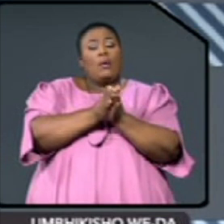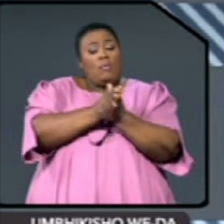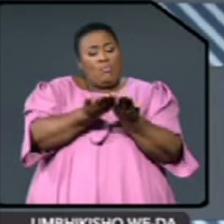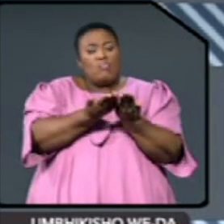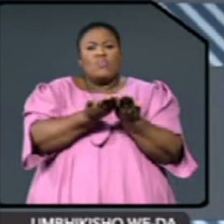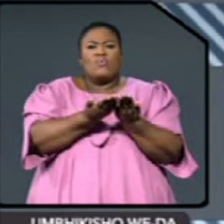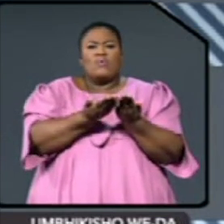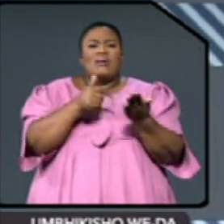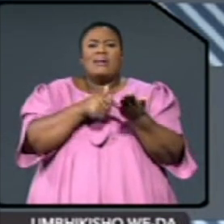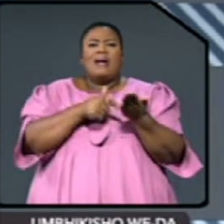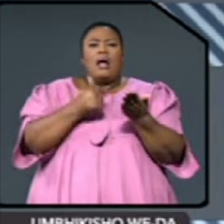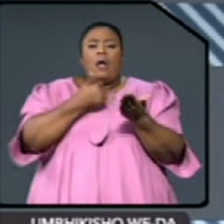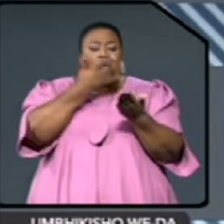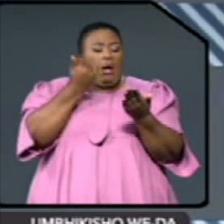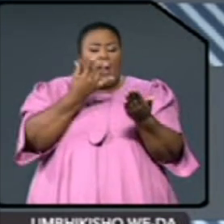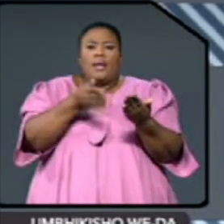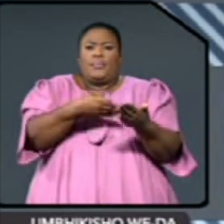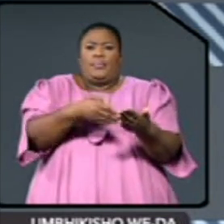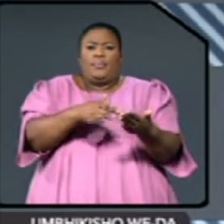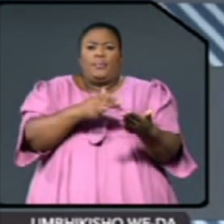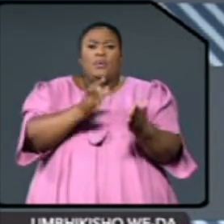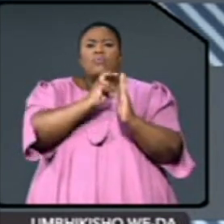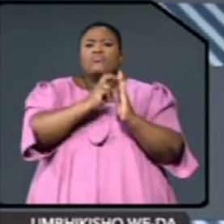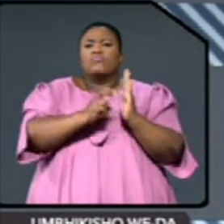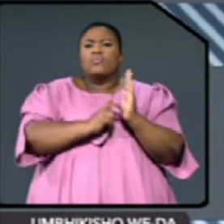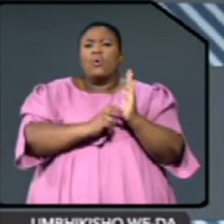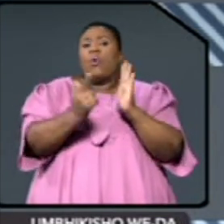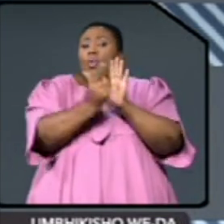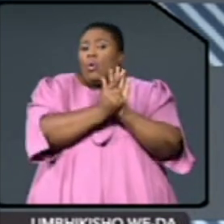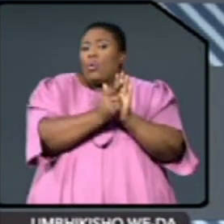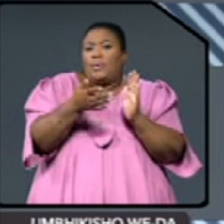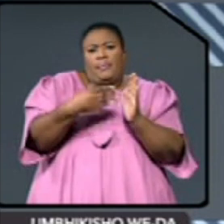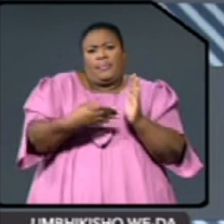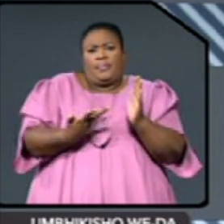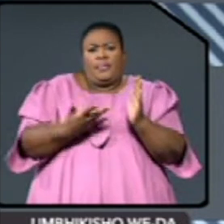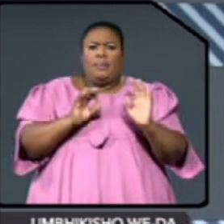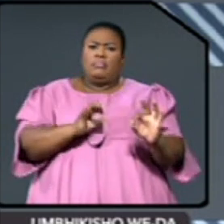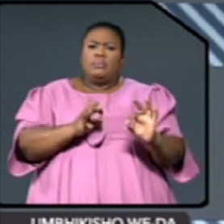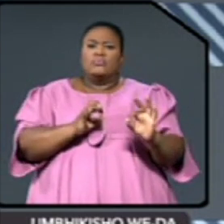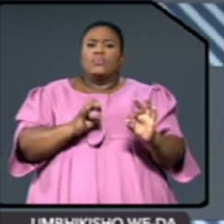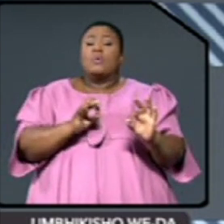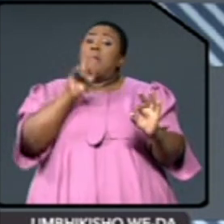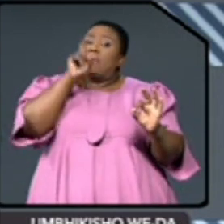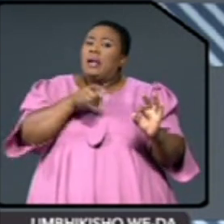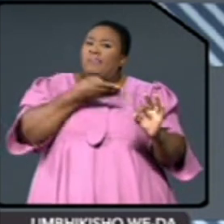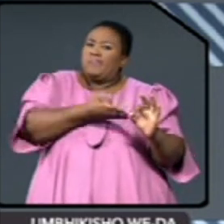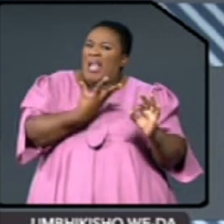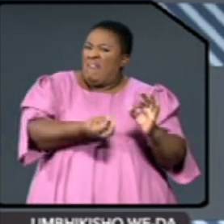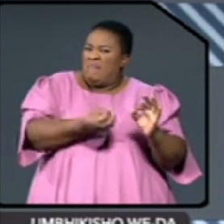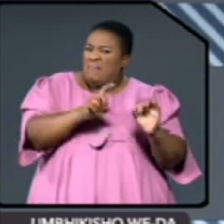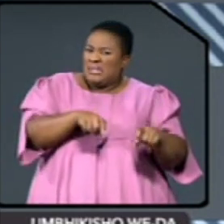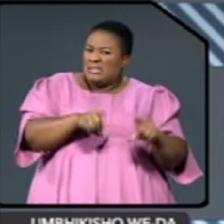kahle akavela ukuthi onama umphumthetho lo oshoyo ukuthi ke le handbook kumele ibe khona